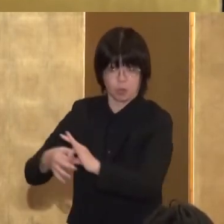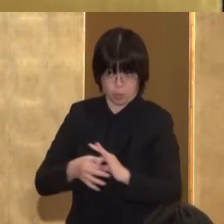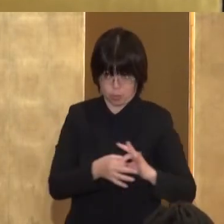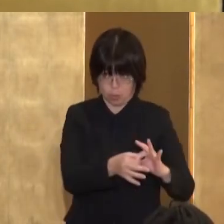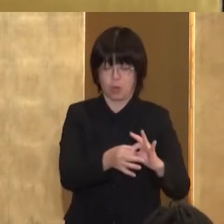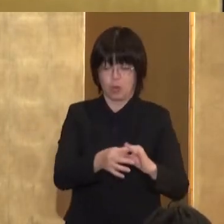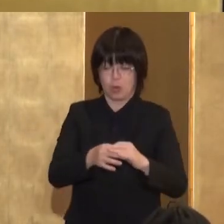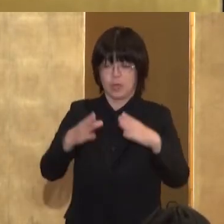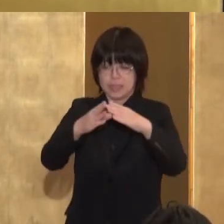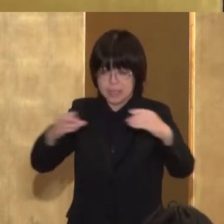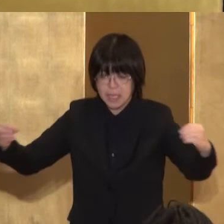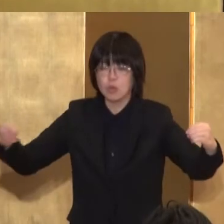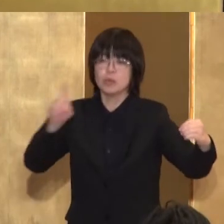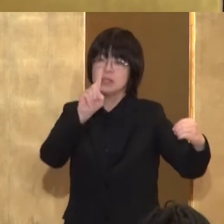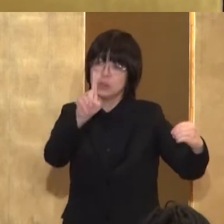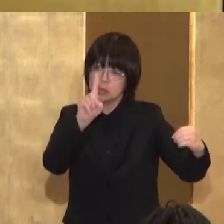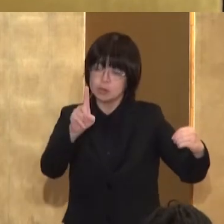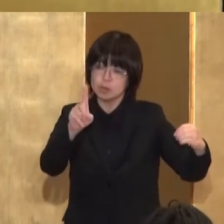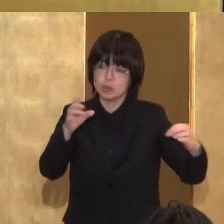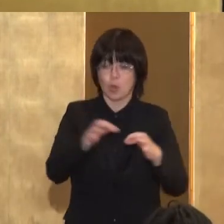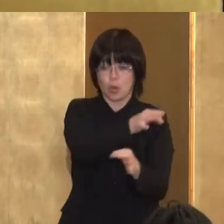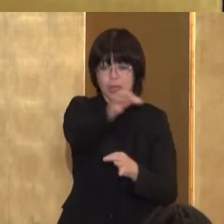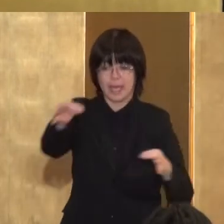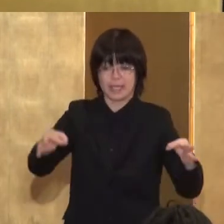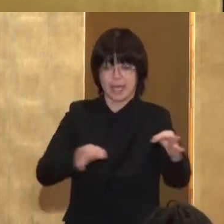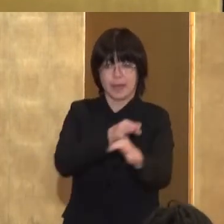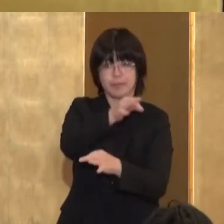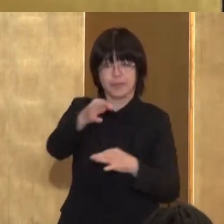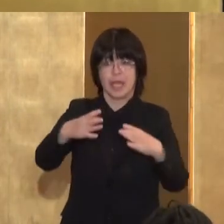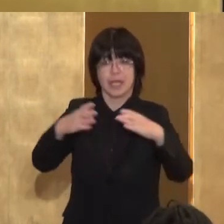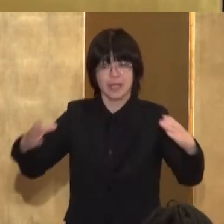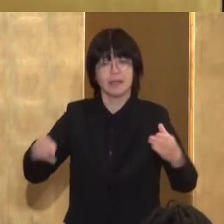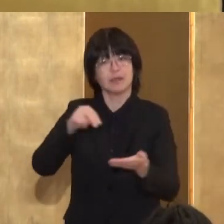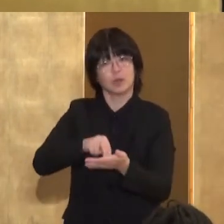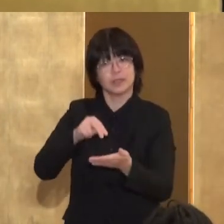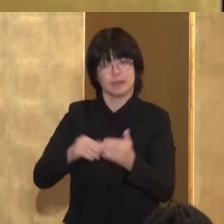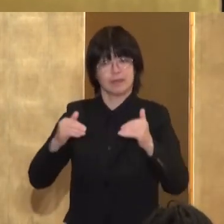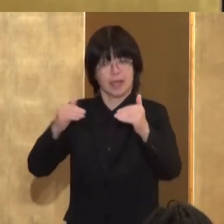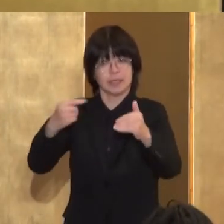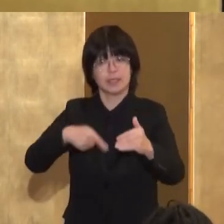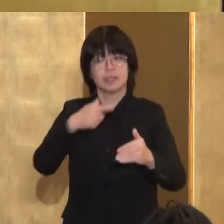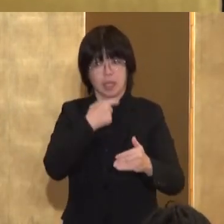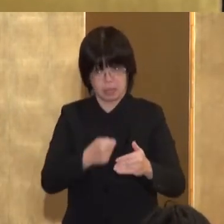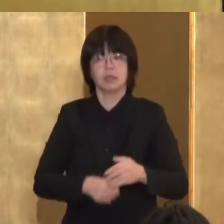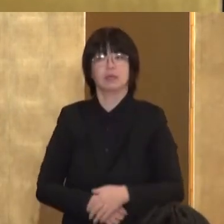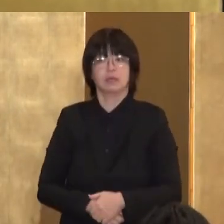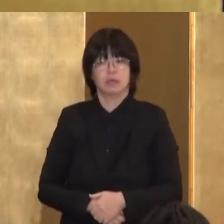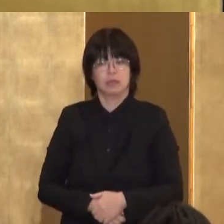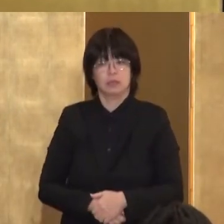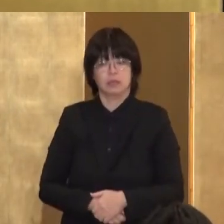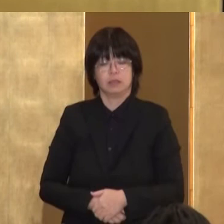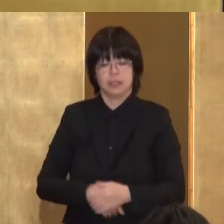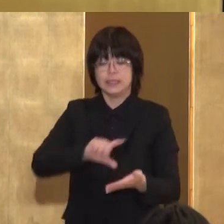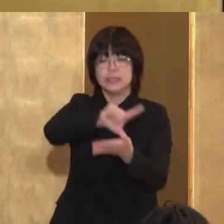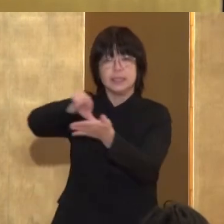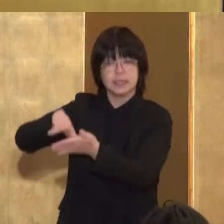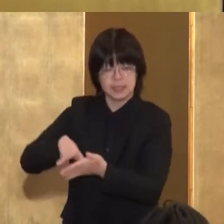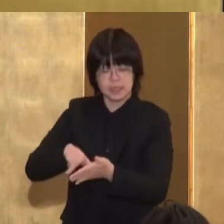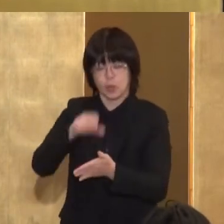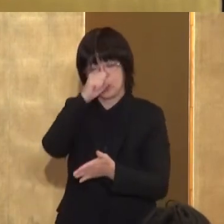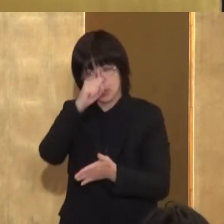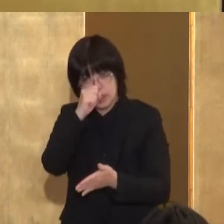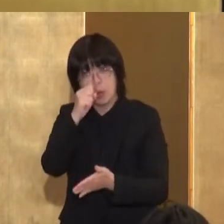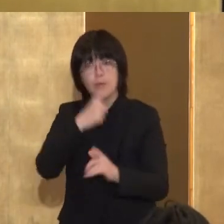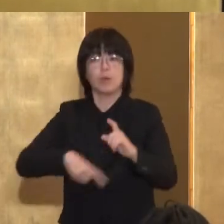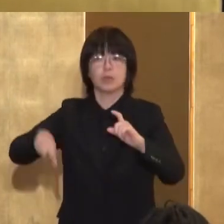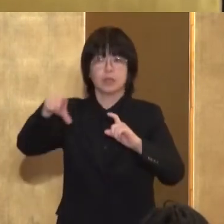全国を一つの経済圏として発展させていきたい。そのことによってですね、地域が地域の良さをも